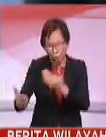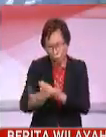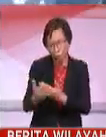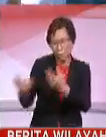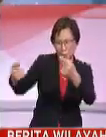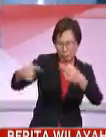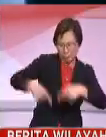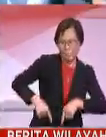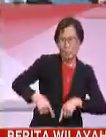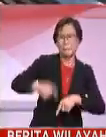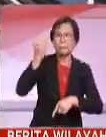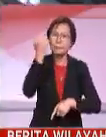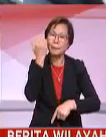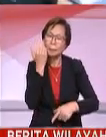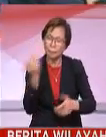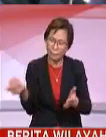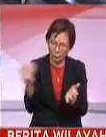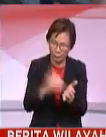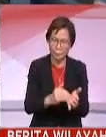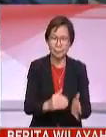semula kes.